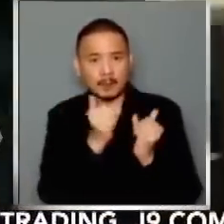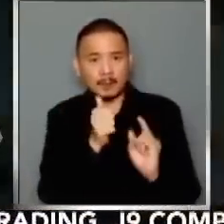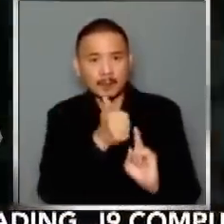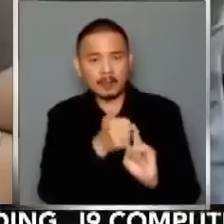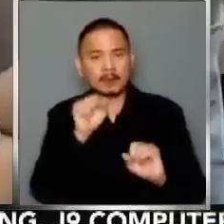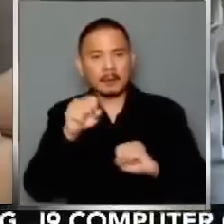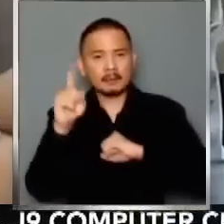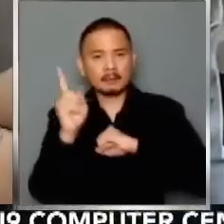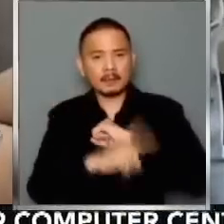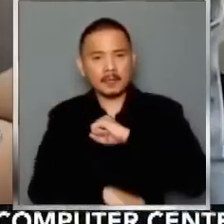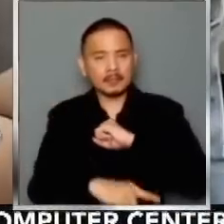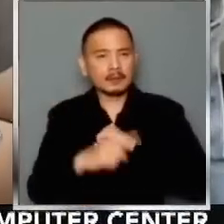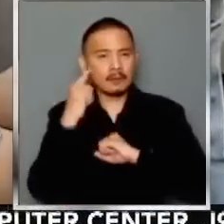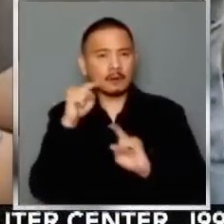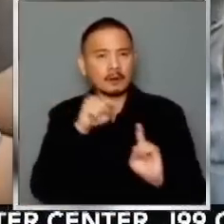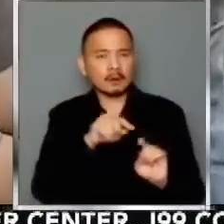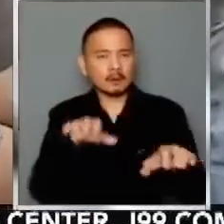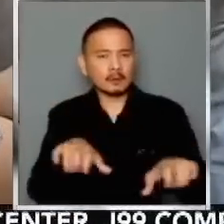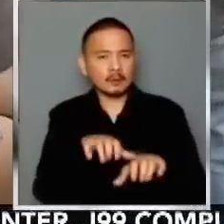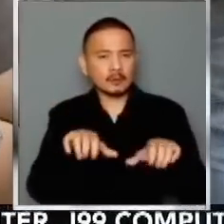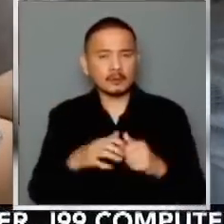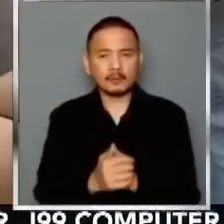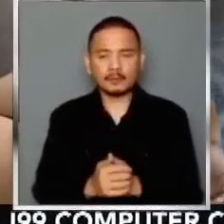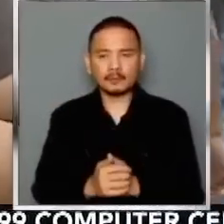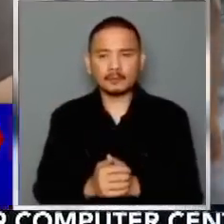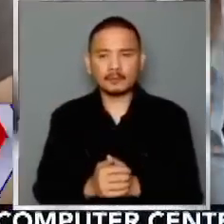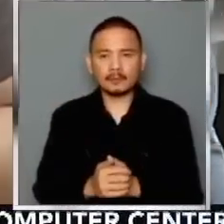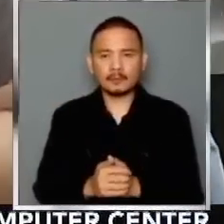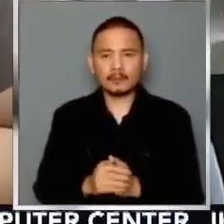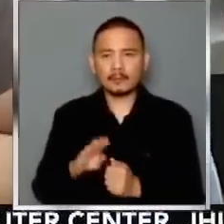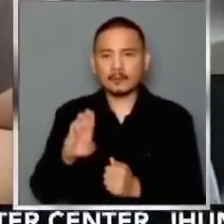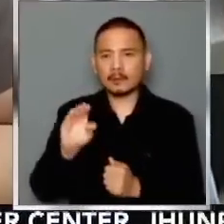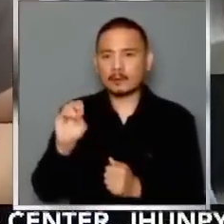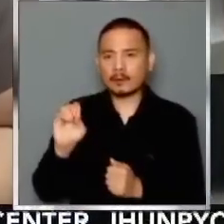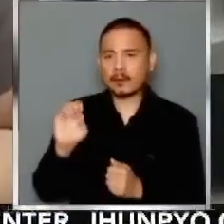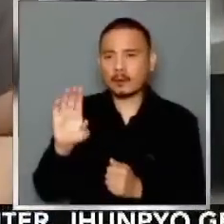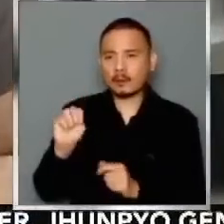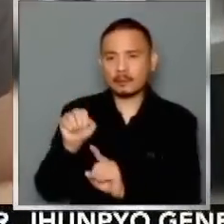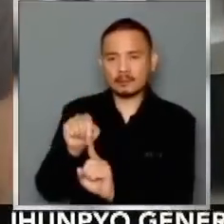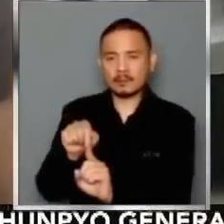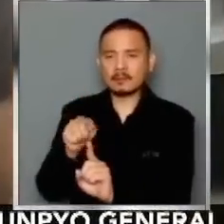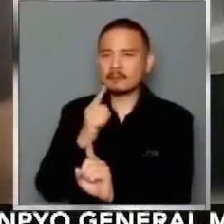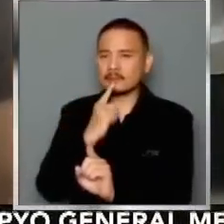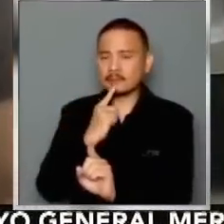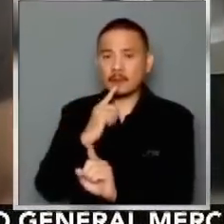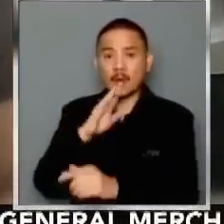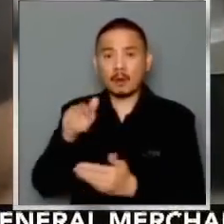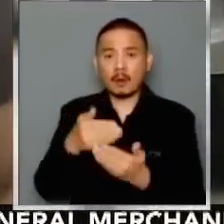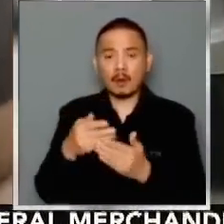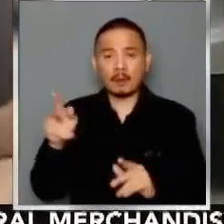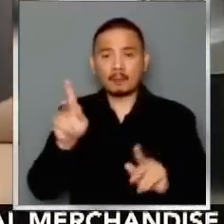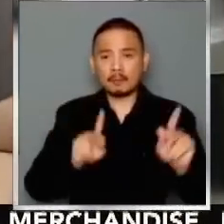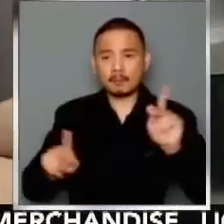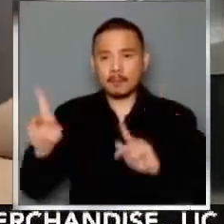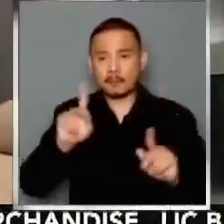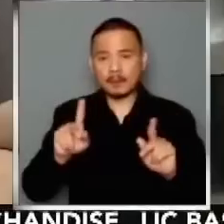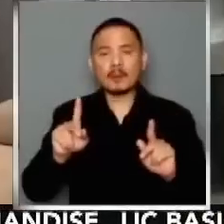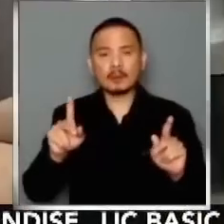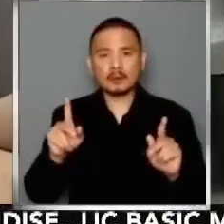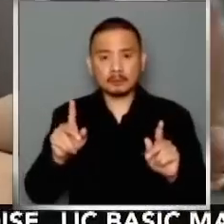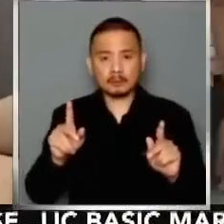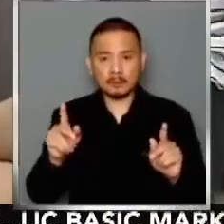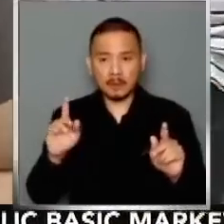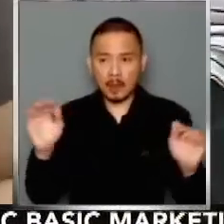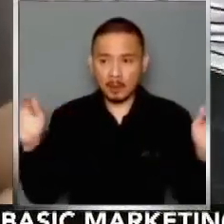mod nangako ang bure of Customs tatapusin nila ang distribu sa lah ng mga papunta rito sa warehouse sa Bulacan bukas at sa mga